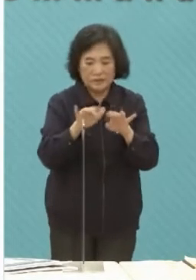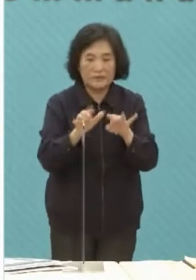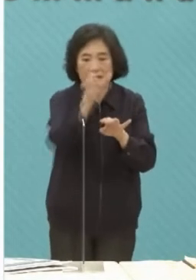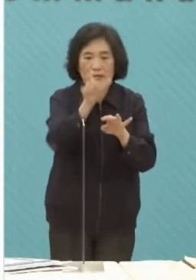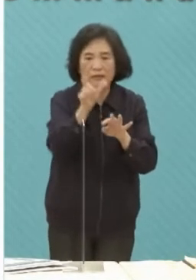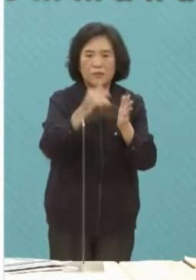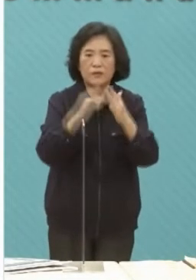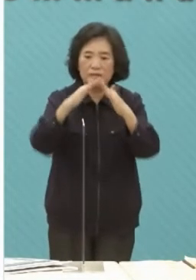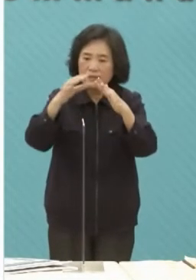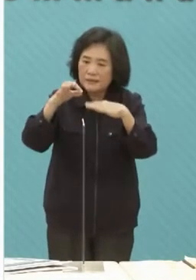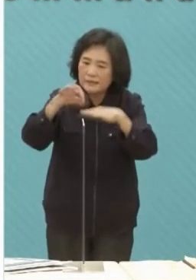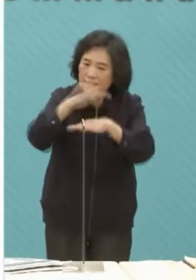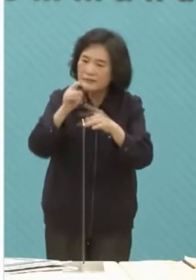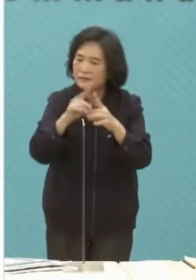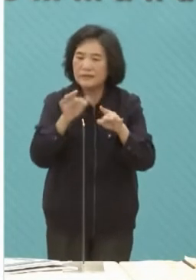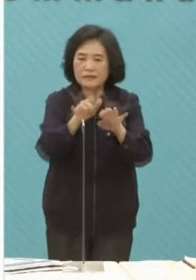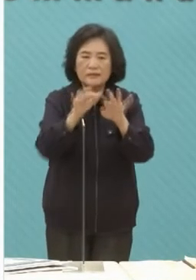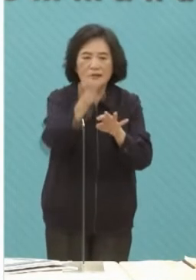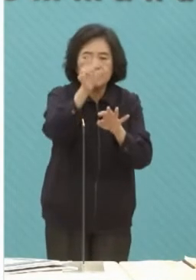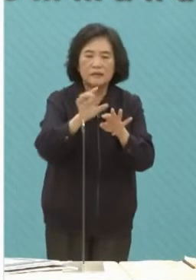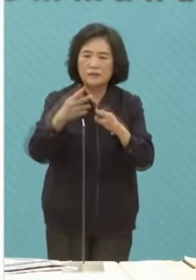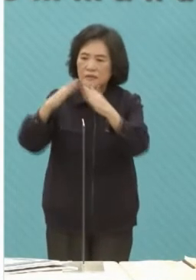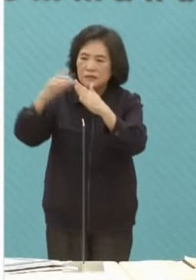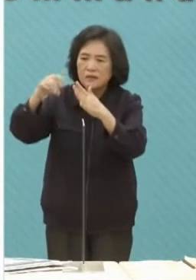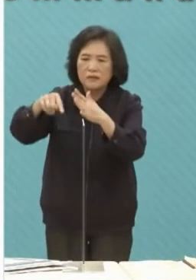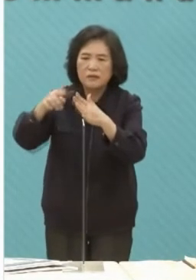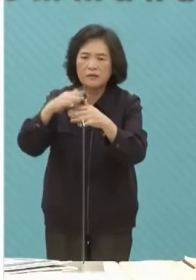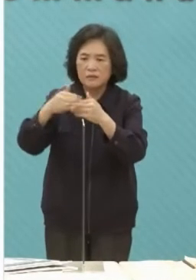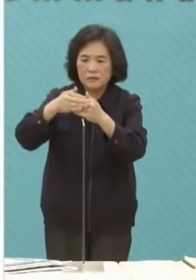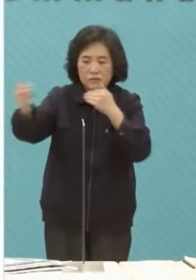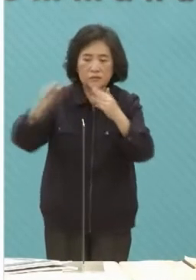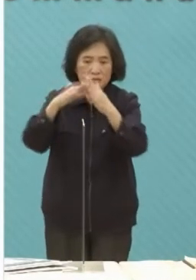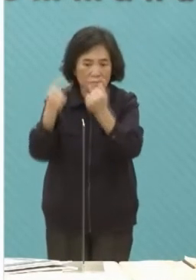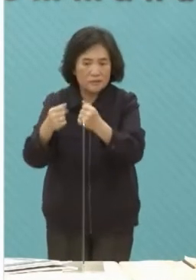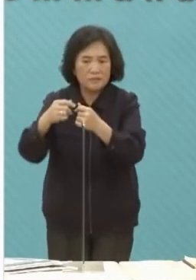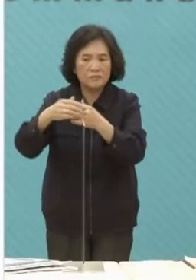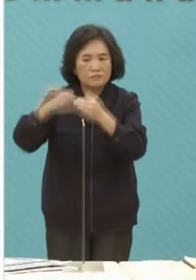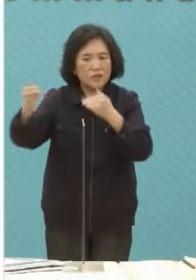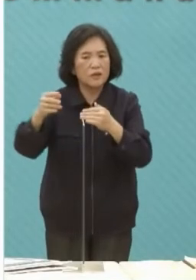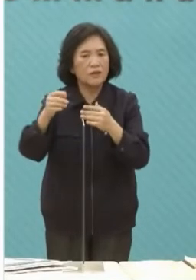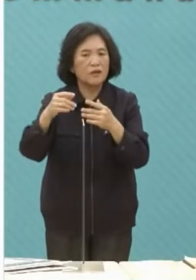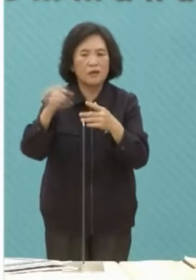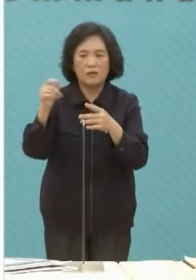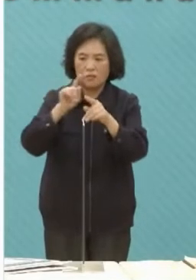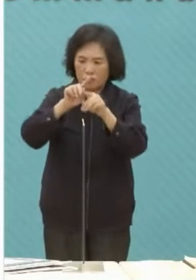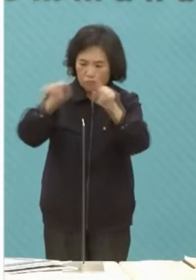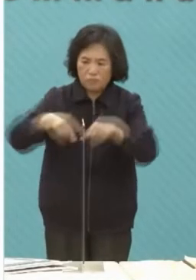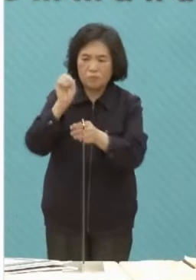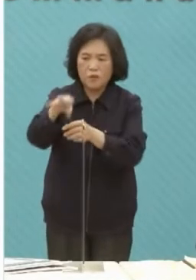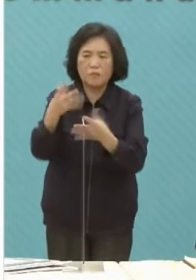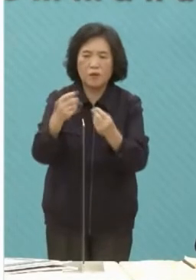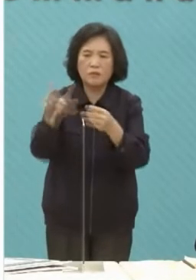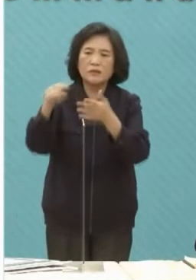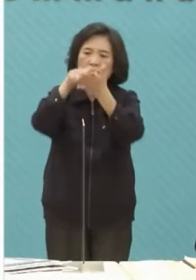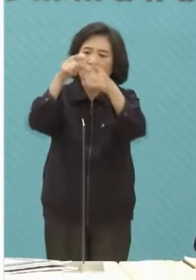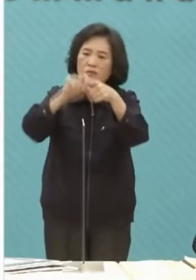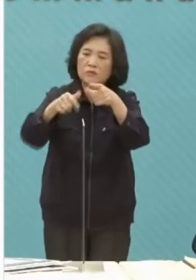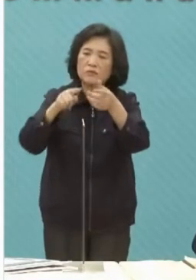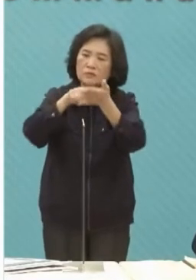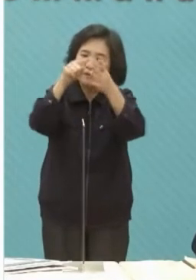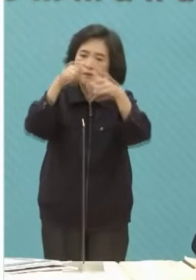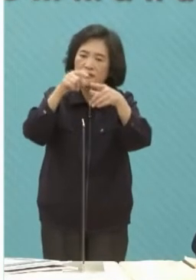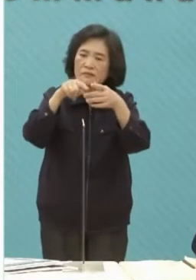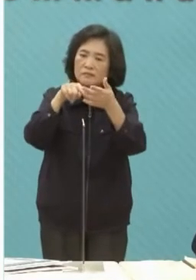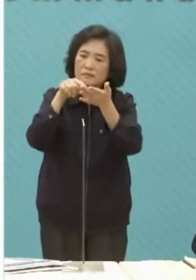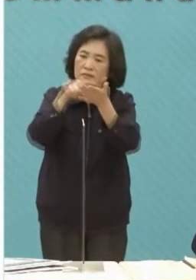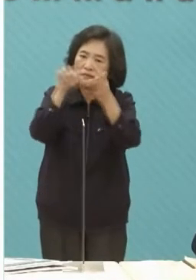人的密切接触者，但是家人没有收到居隔的通知，造成职场请假困难。那我们要再次呼吁，